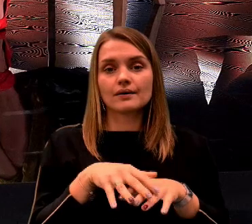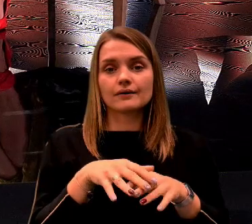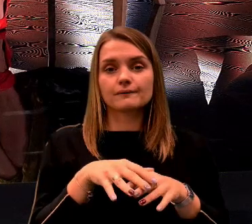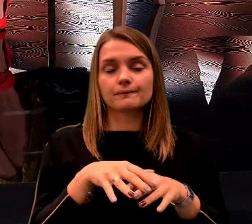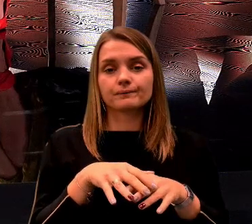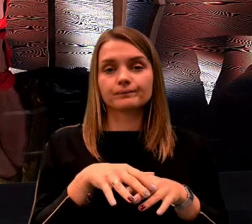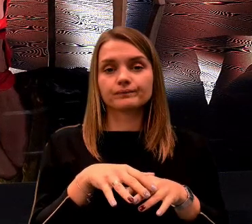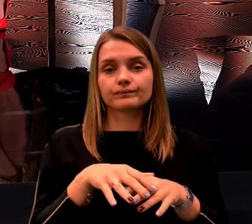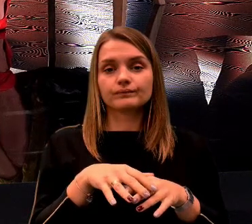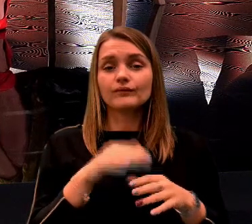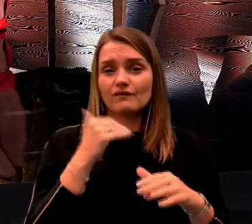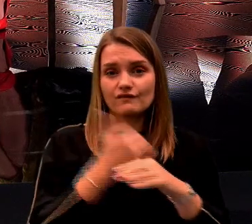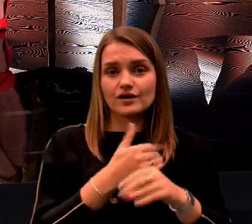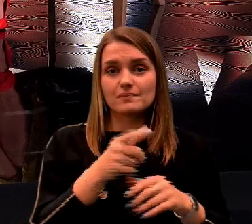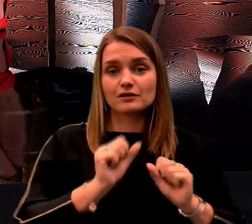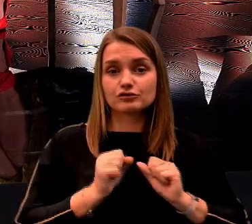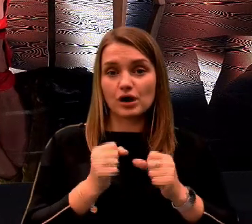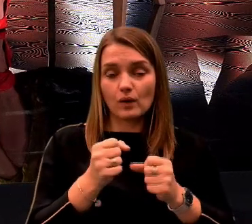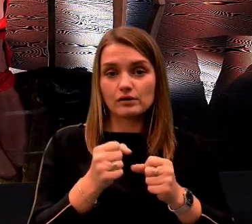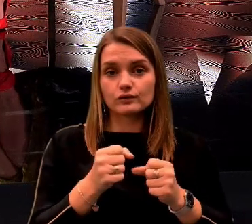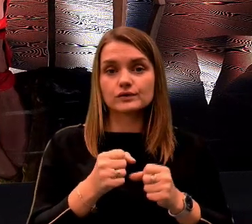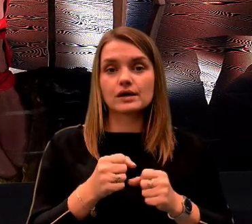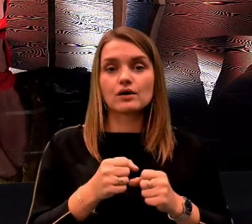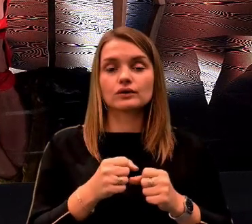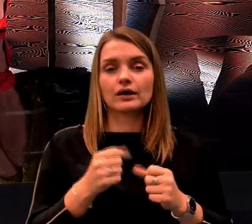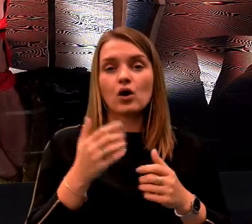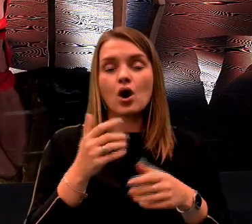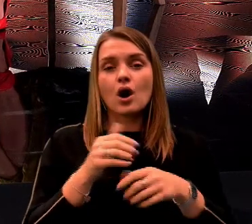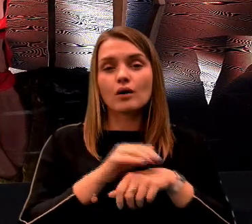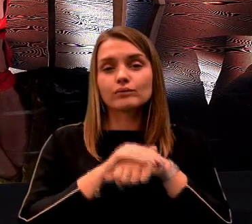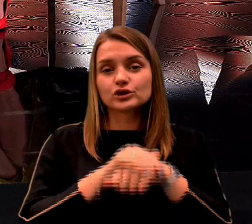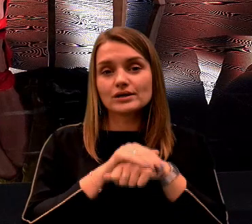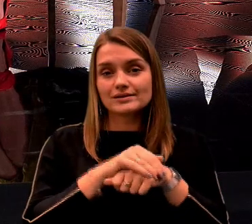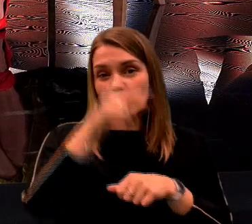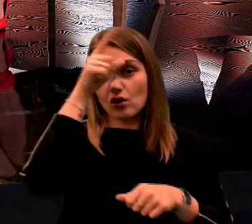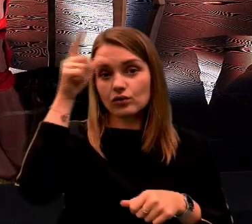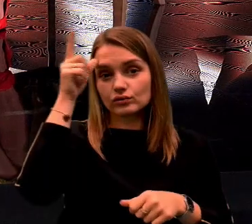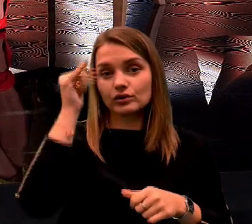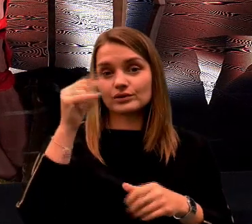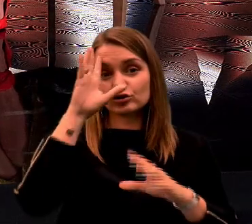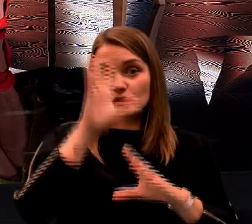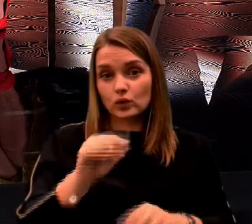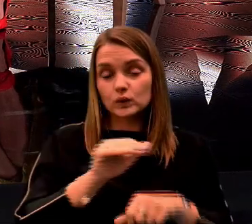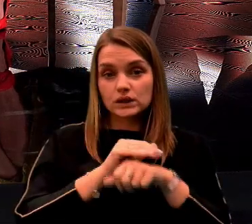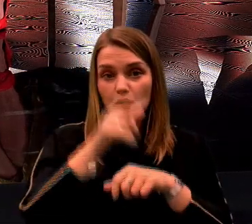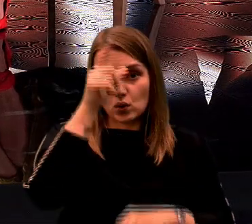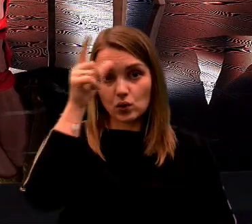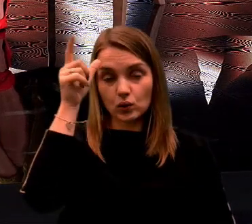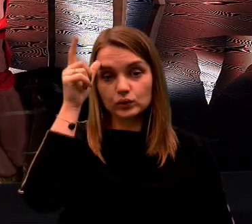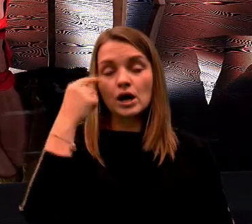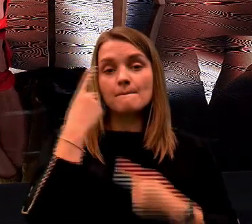w firmie działającego, przyjaznego ludziom i szanującego ludzi i myślącemu